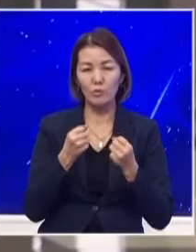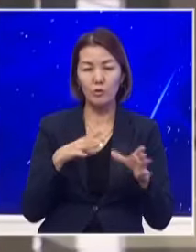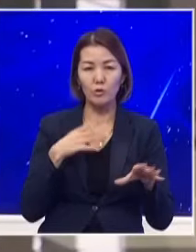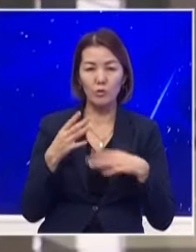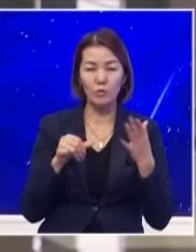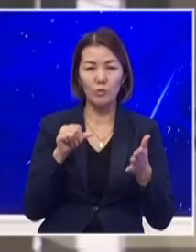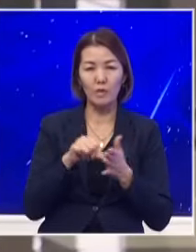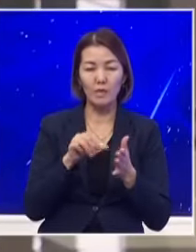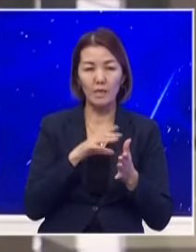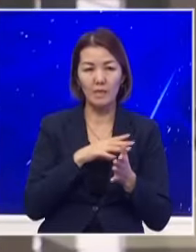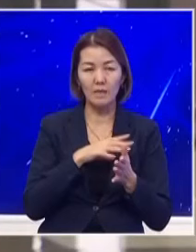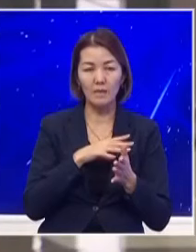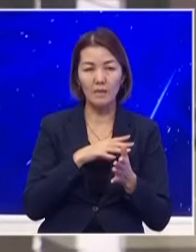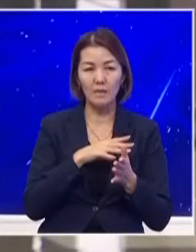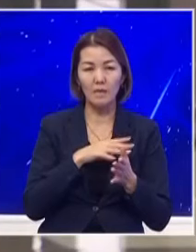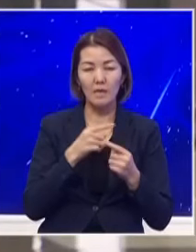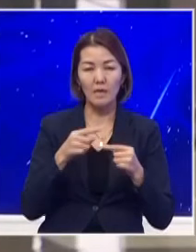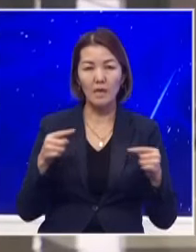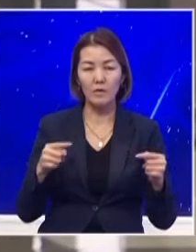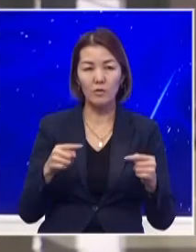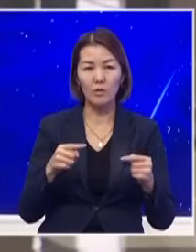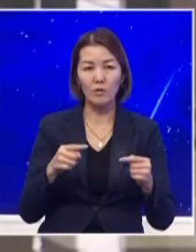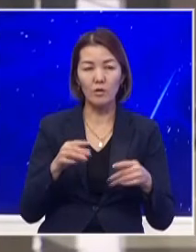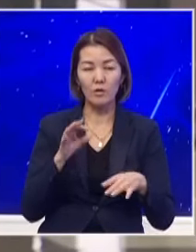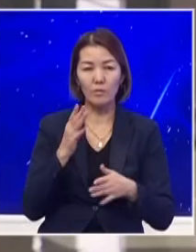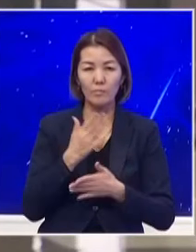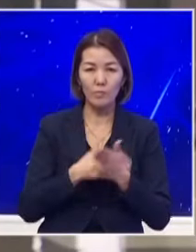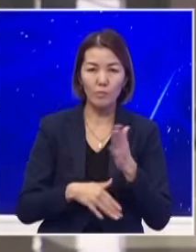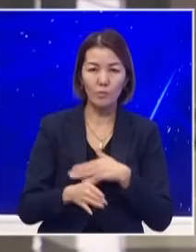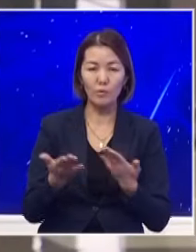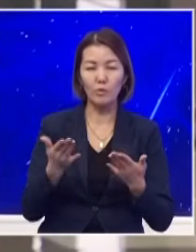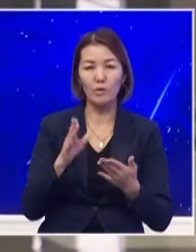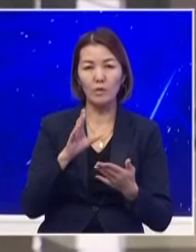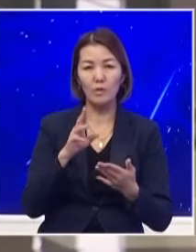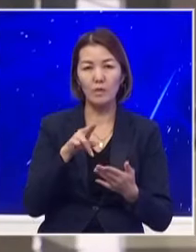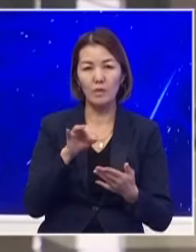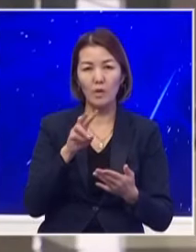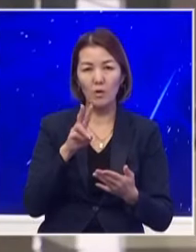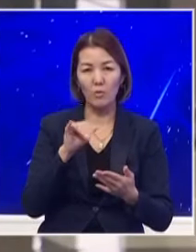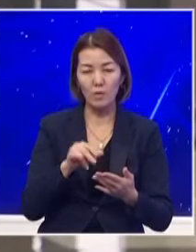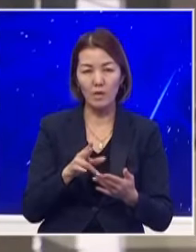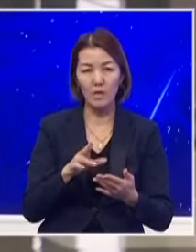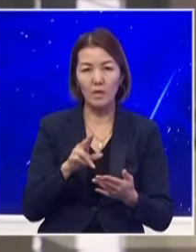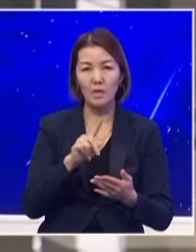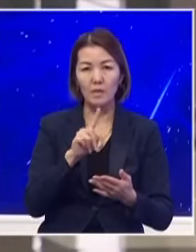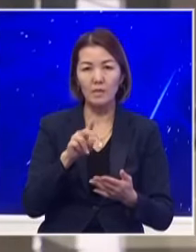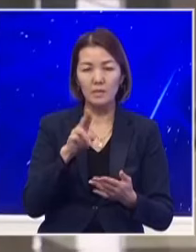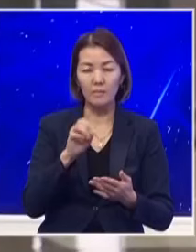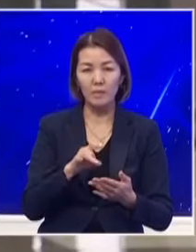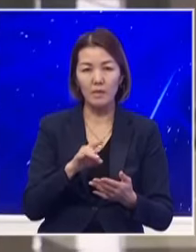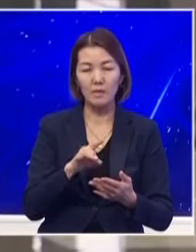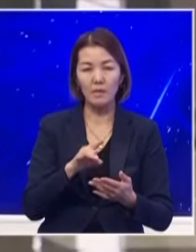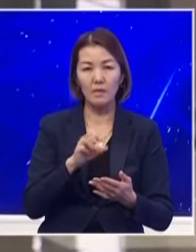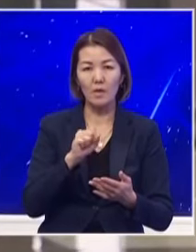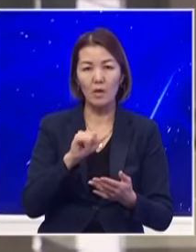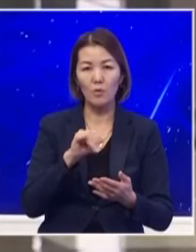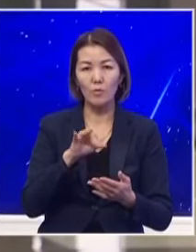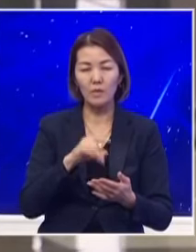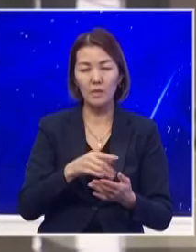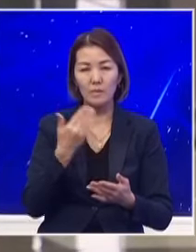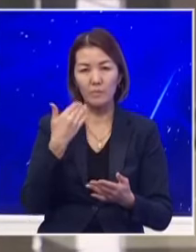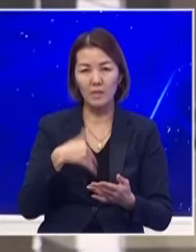қатысады. Олардың ішінде әртүрлі балалар, жаңағы синдром Дауна дейді, ЗПР, аутизм дейді, жаңағы